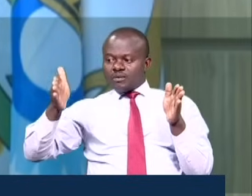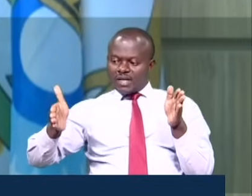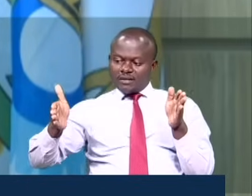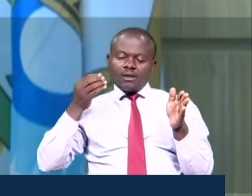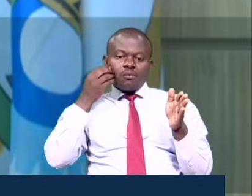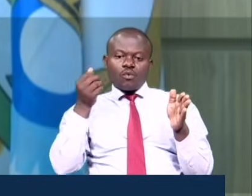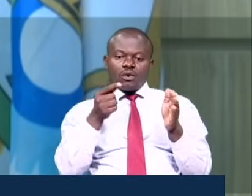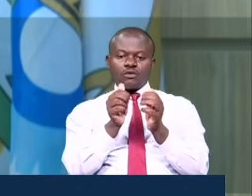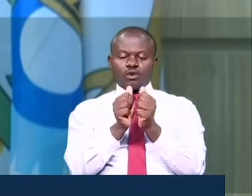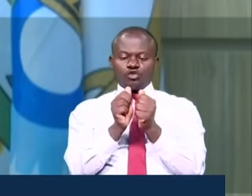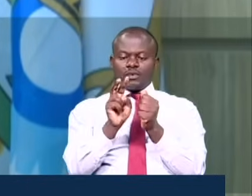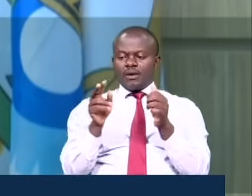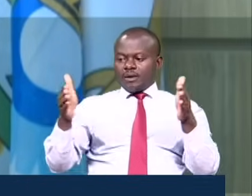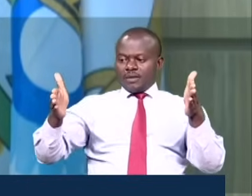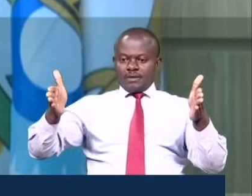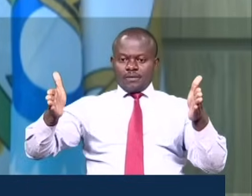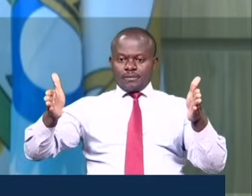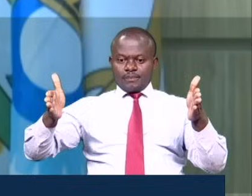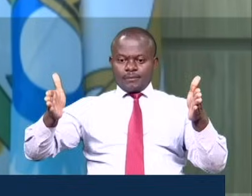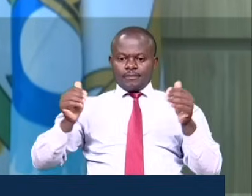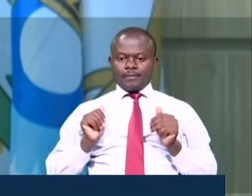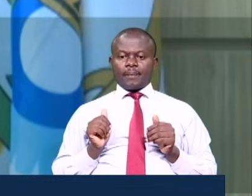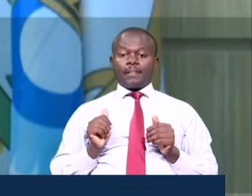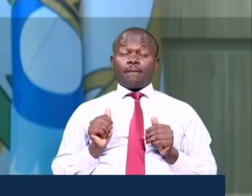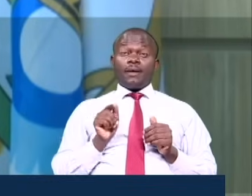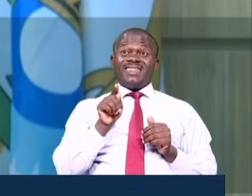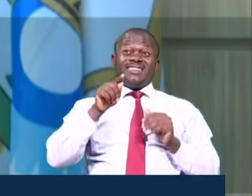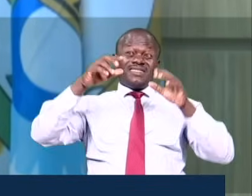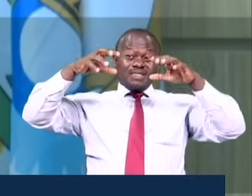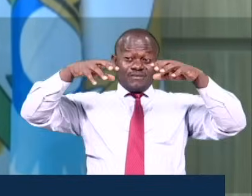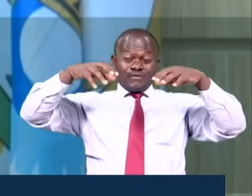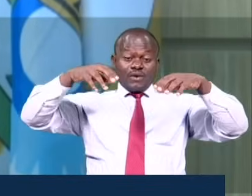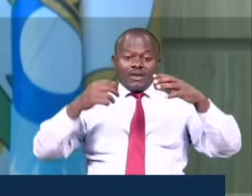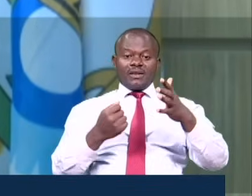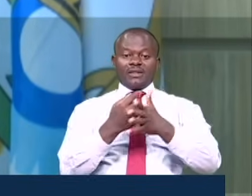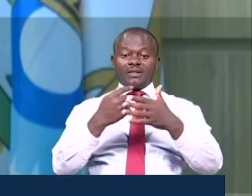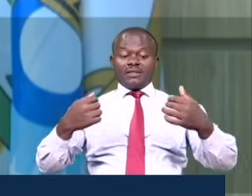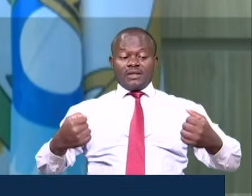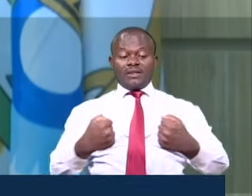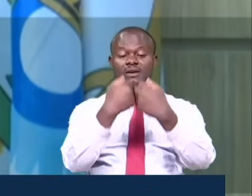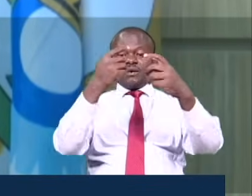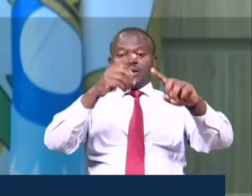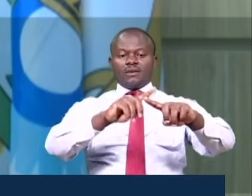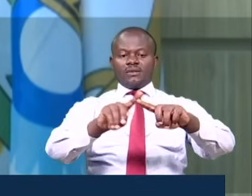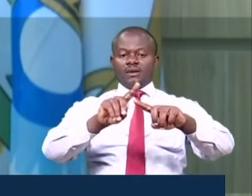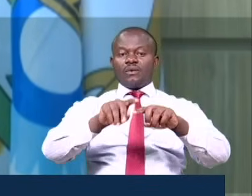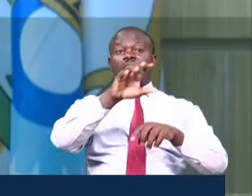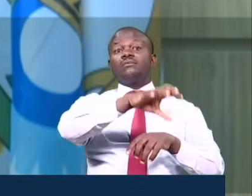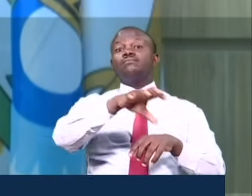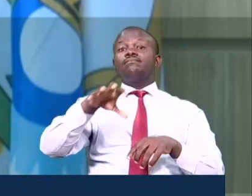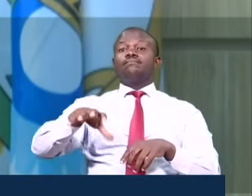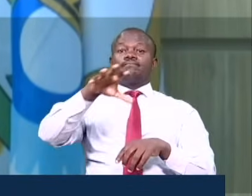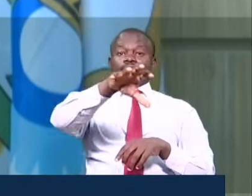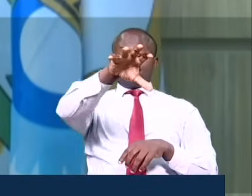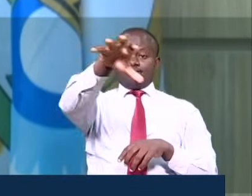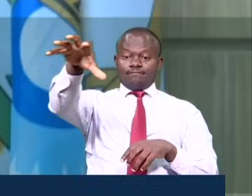Kuboza, iri guteza ingaruka nyinshi zitandukanye hirya no hino mu gihugu.